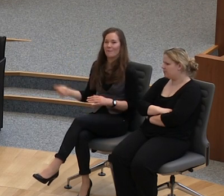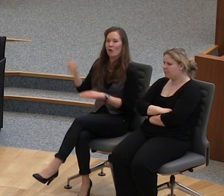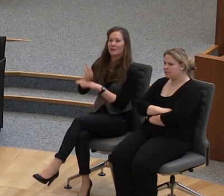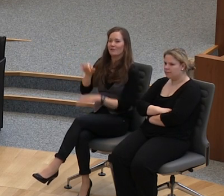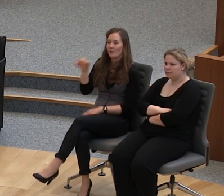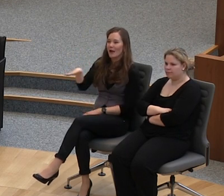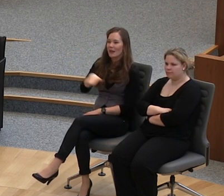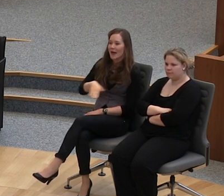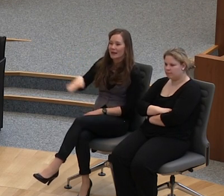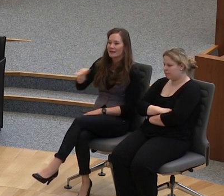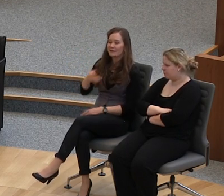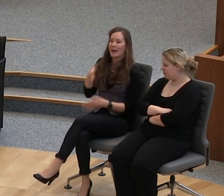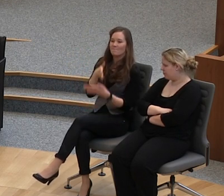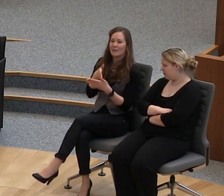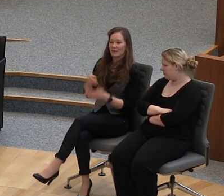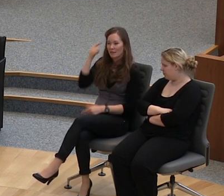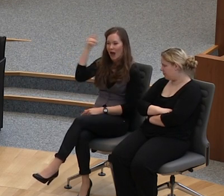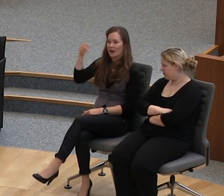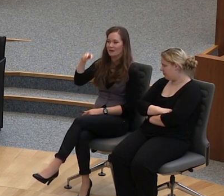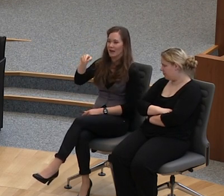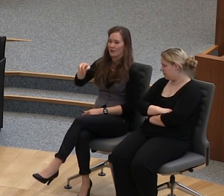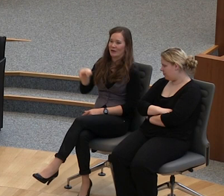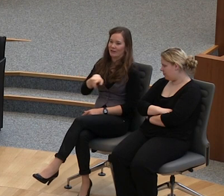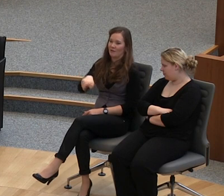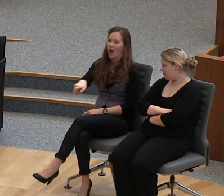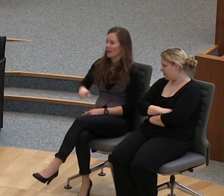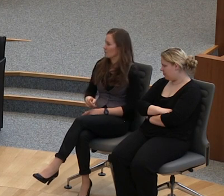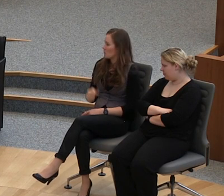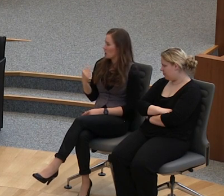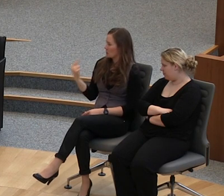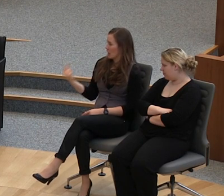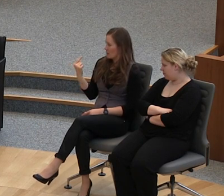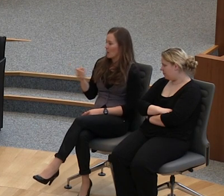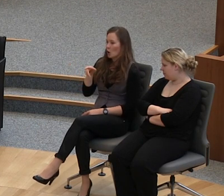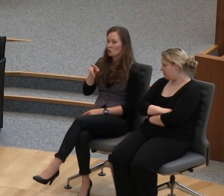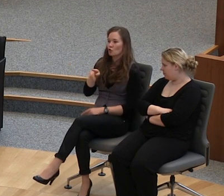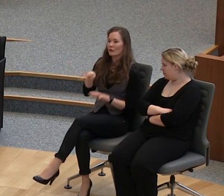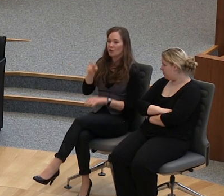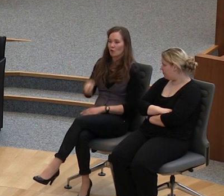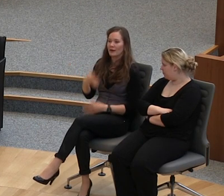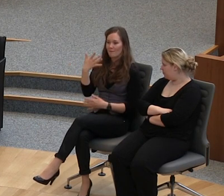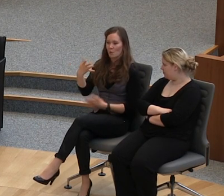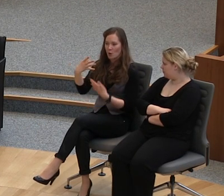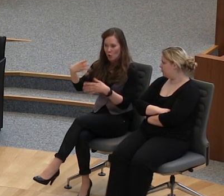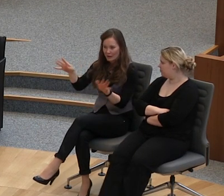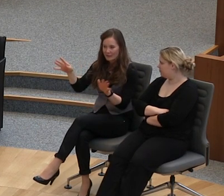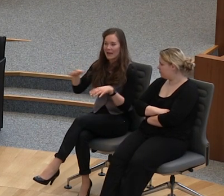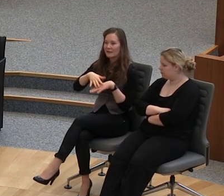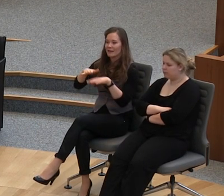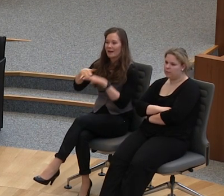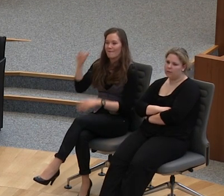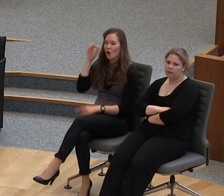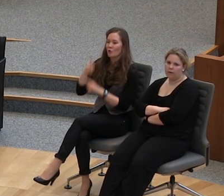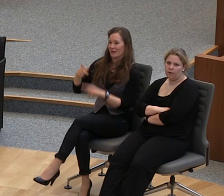des Landesbehindertenrates in NRW. Sie haben 1995 das Netzwerk Frauen und Mädchen